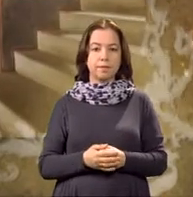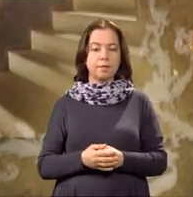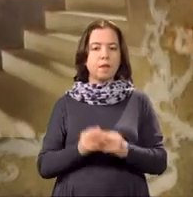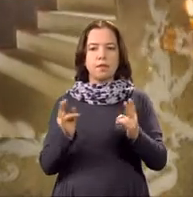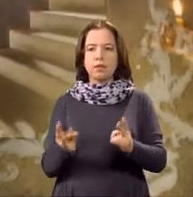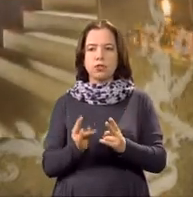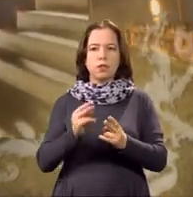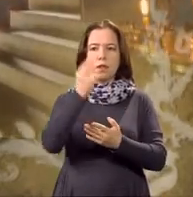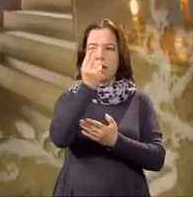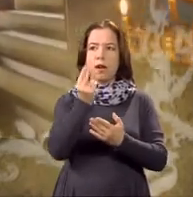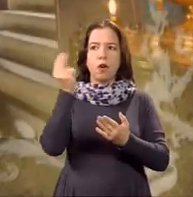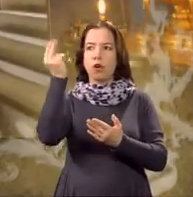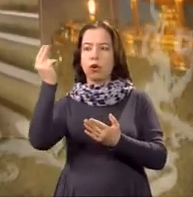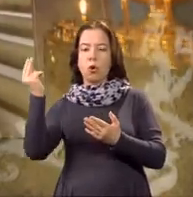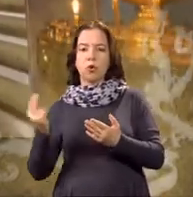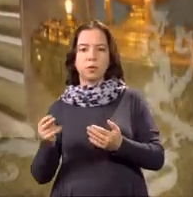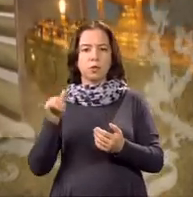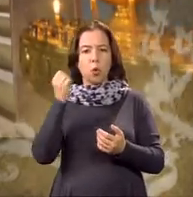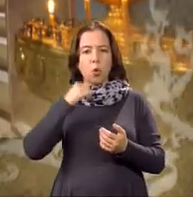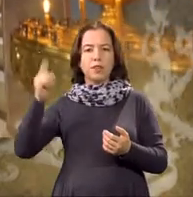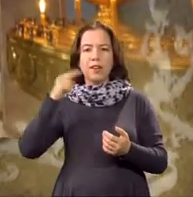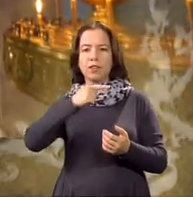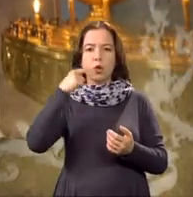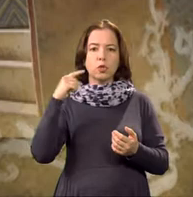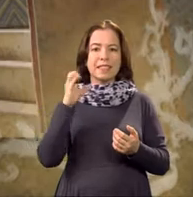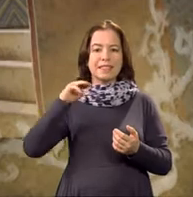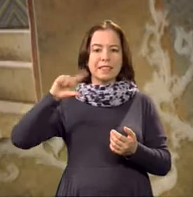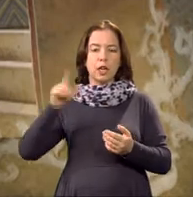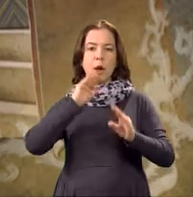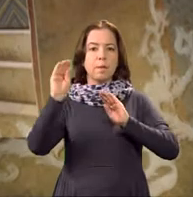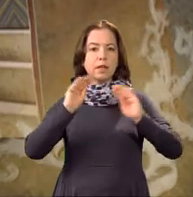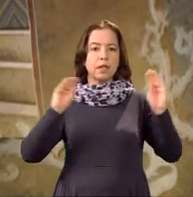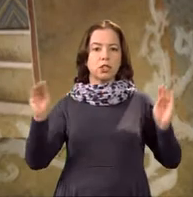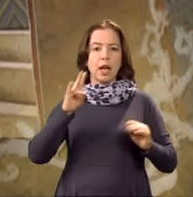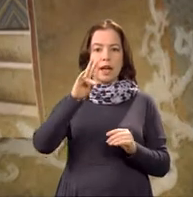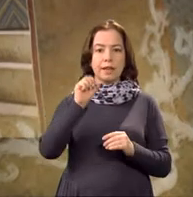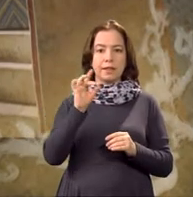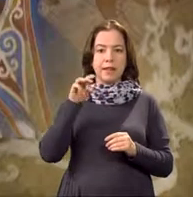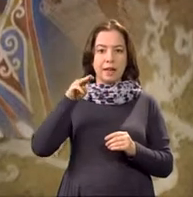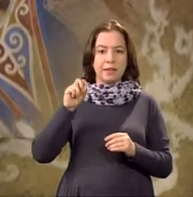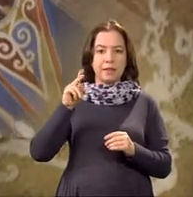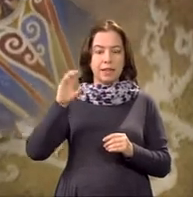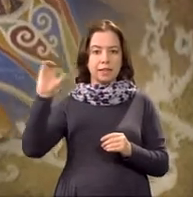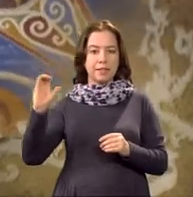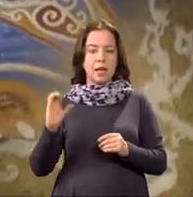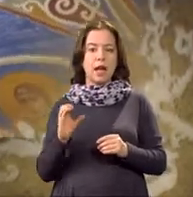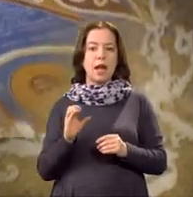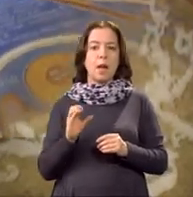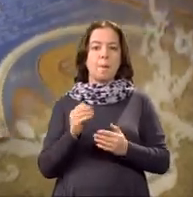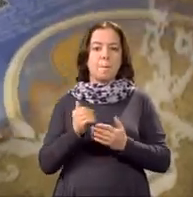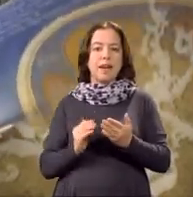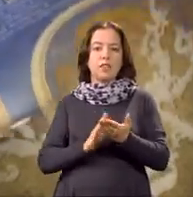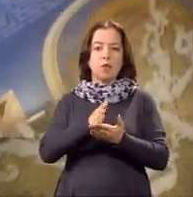Витончений розпис у давньоруському стилі прикрашає нартекс притвор перед входом до Звіринецьких